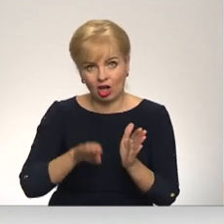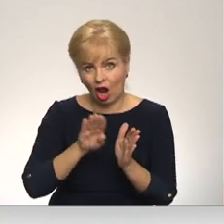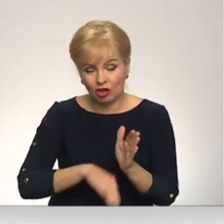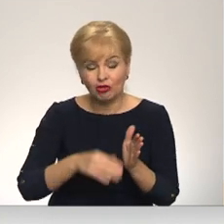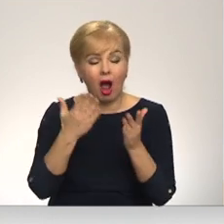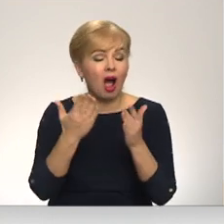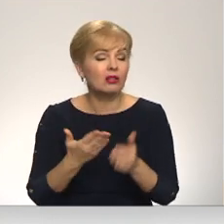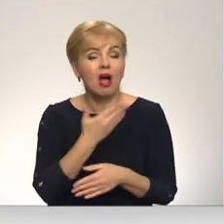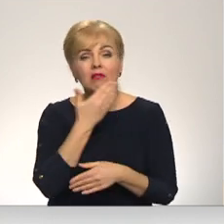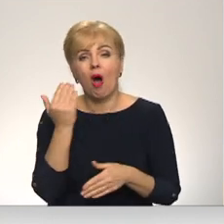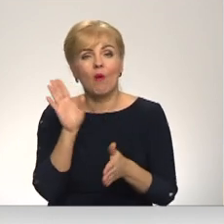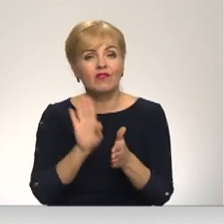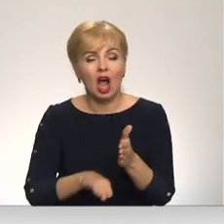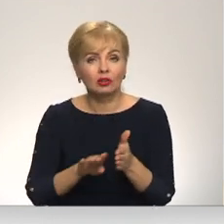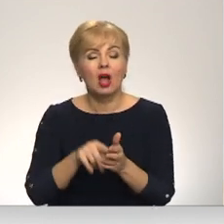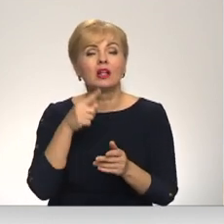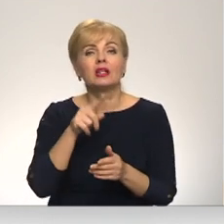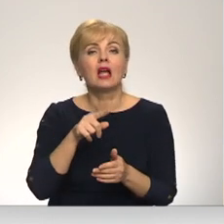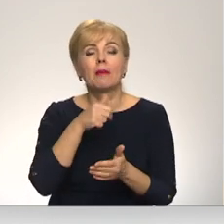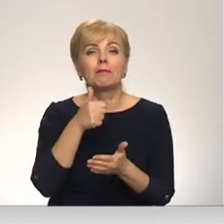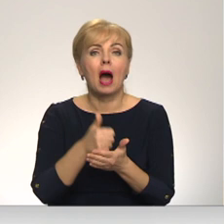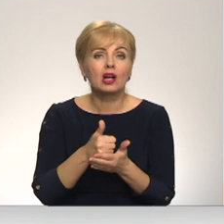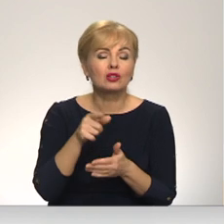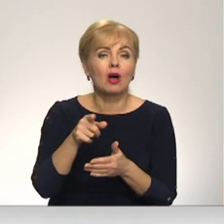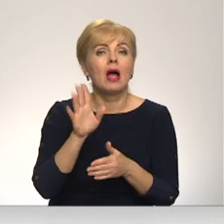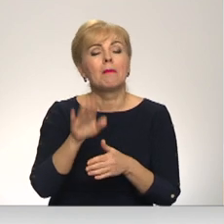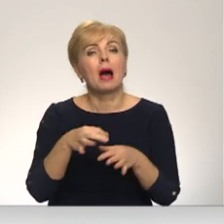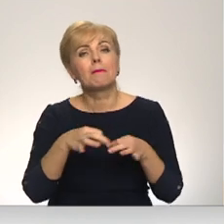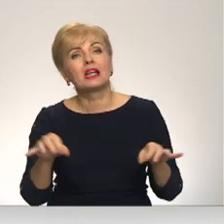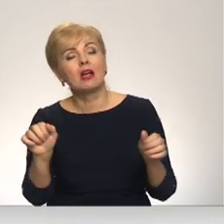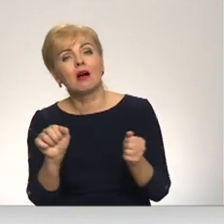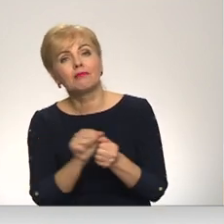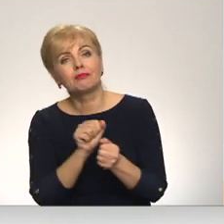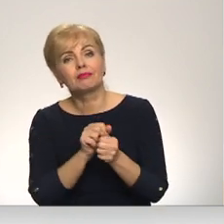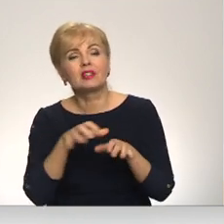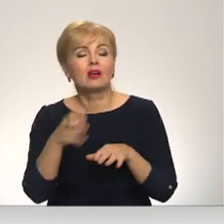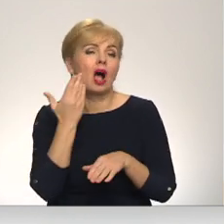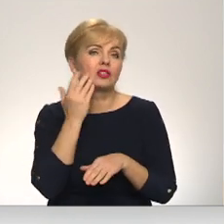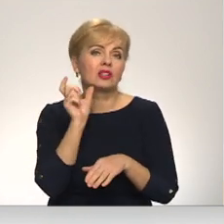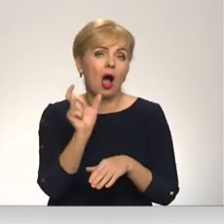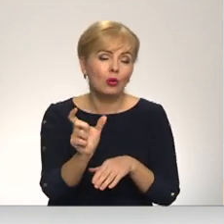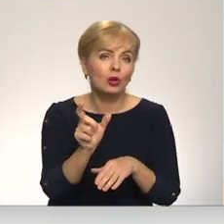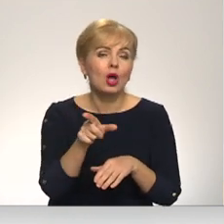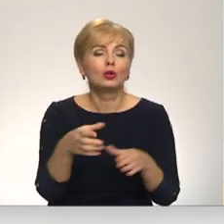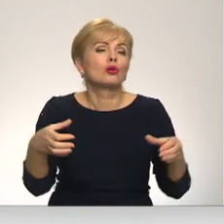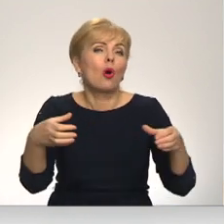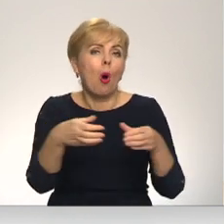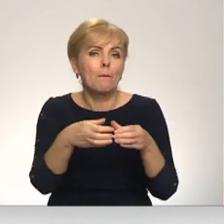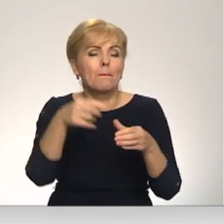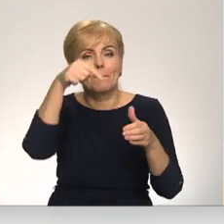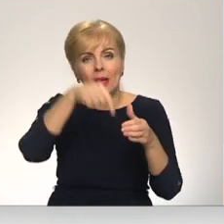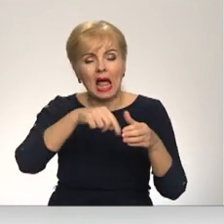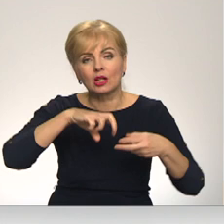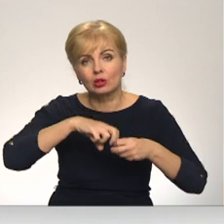tas nav tik vienkārši kā tikai pārsaukt tos dzīvniekus par savvaļas vai kādā citā vārdā, bet tur ir tik kompleksa tā problēma.